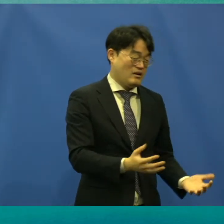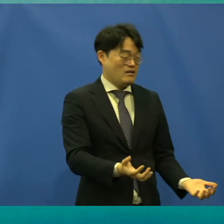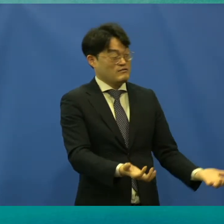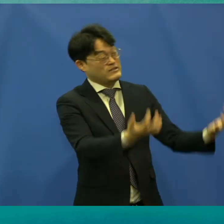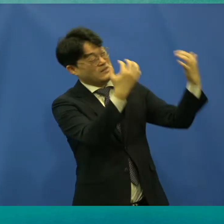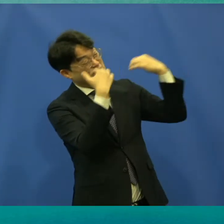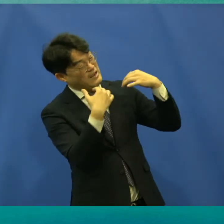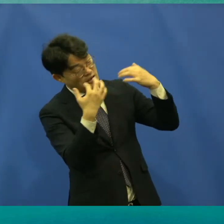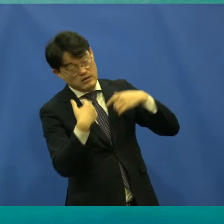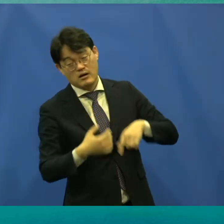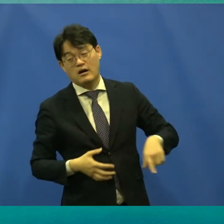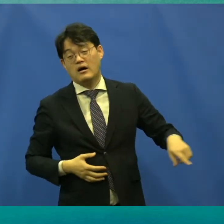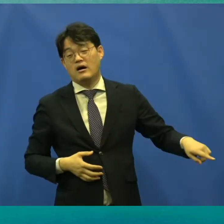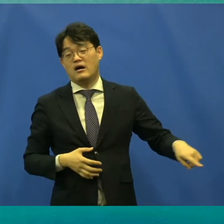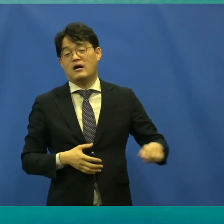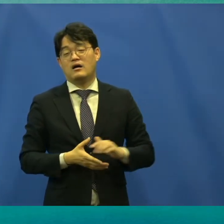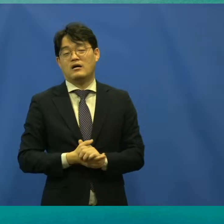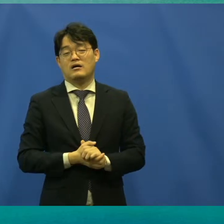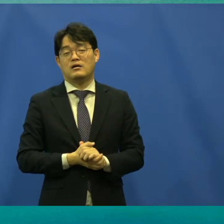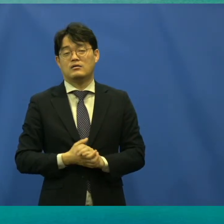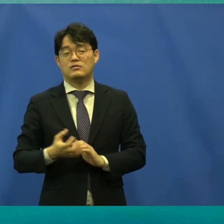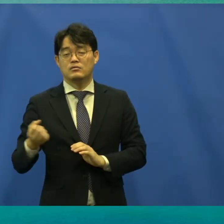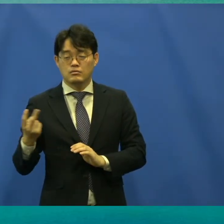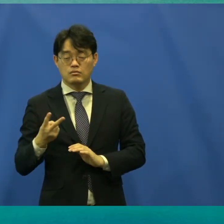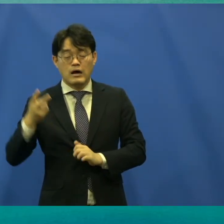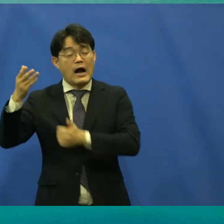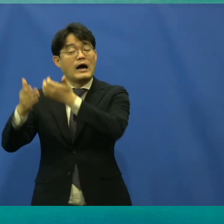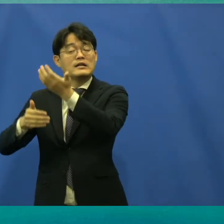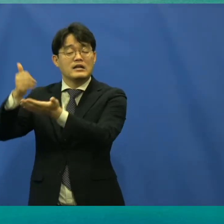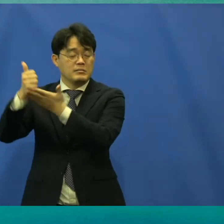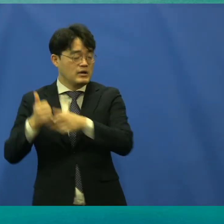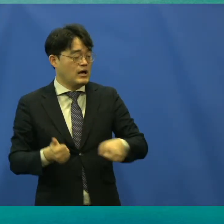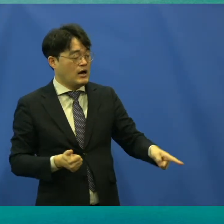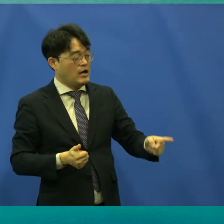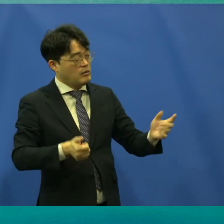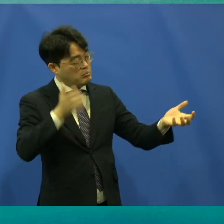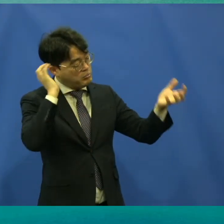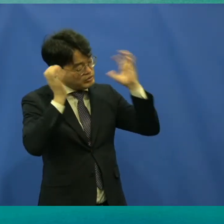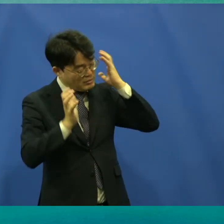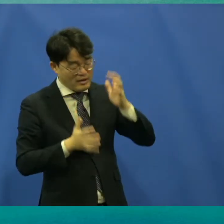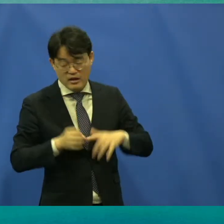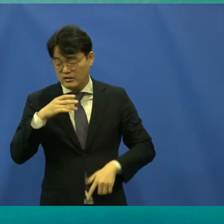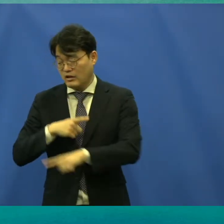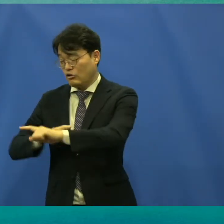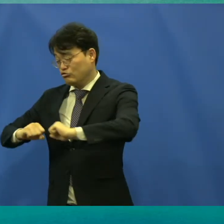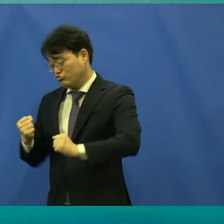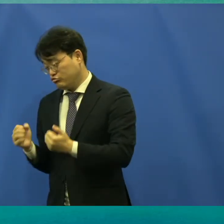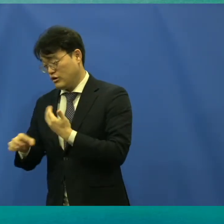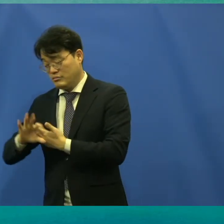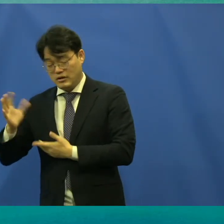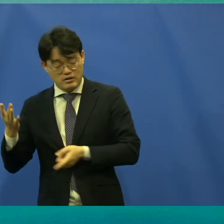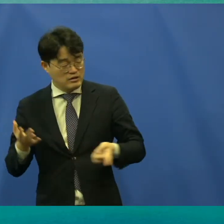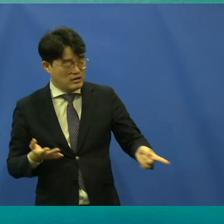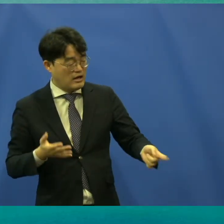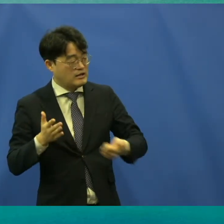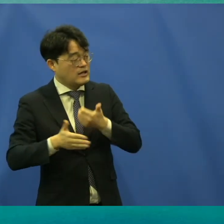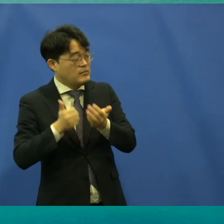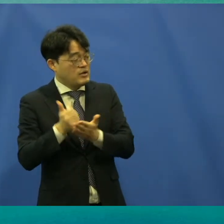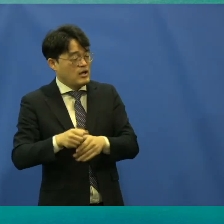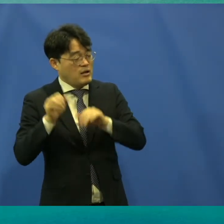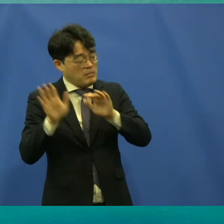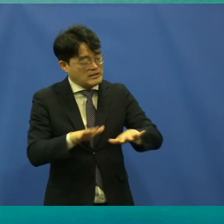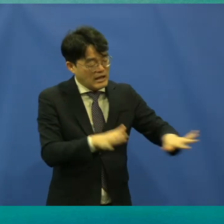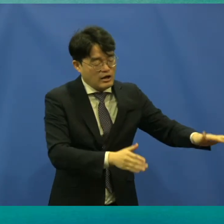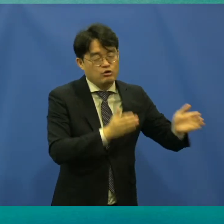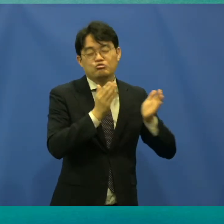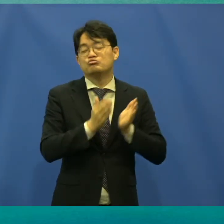물고기도 그냥 준비하는 게 아니라 이 사이즈를 다 계산해야 될 거 아닙니까? 요나가 뚱뚱했는지 어땠는지 모르겠지만 몇 킬로인지